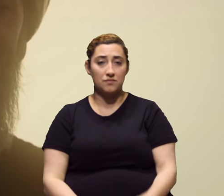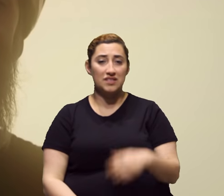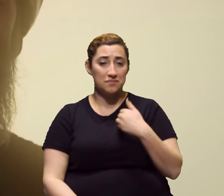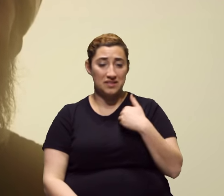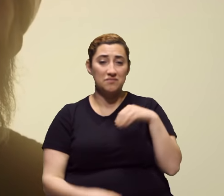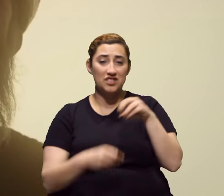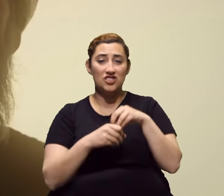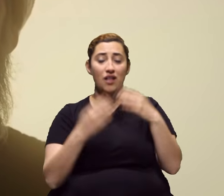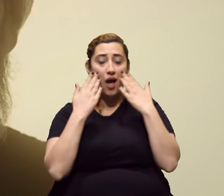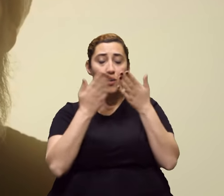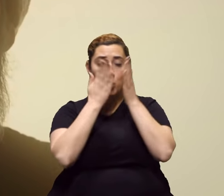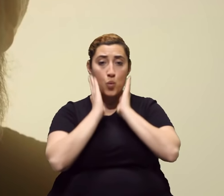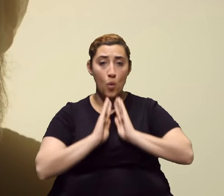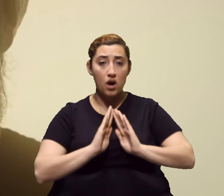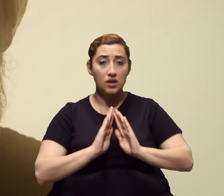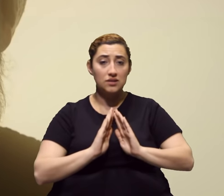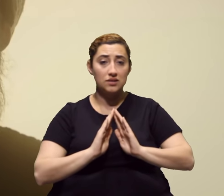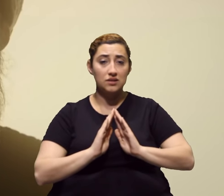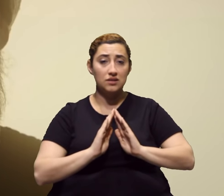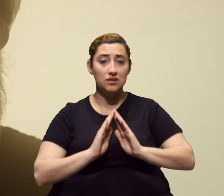Bizim için hayır dua,